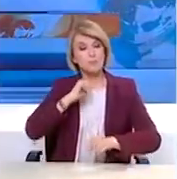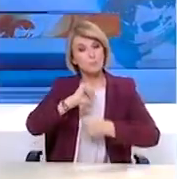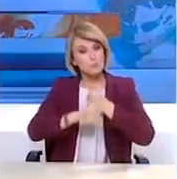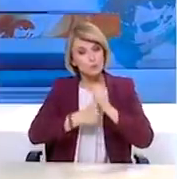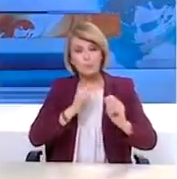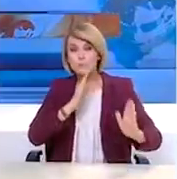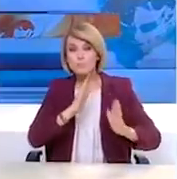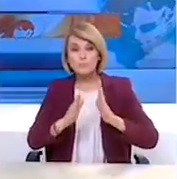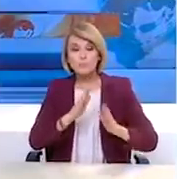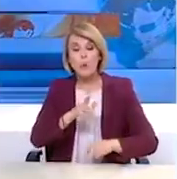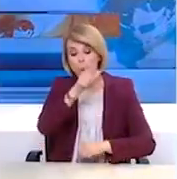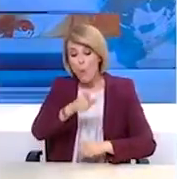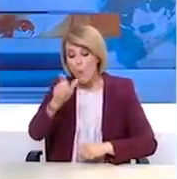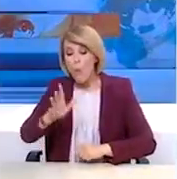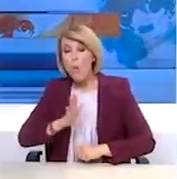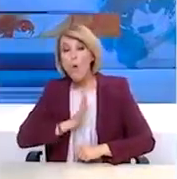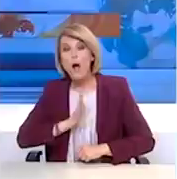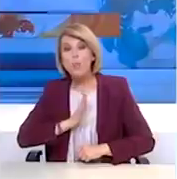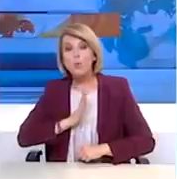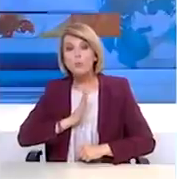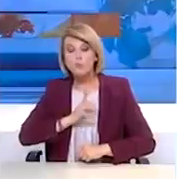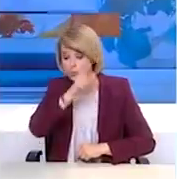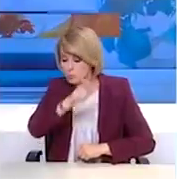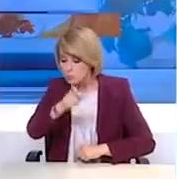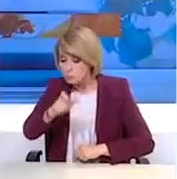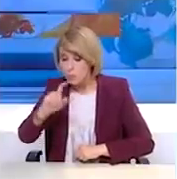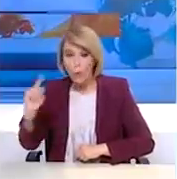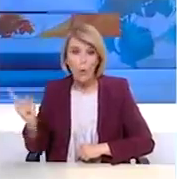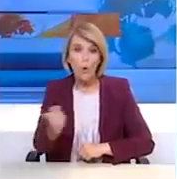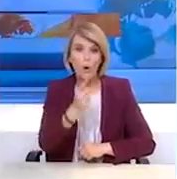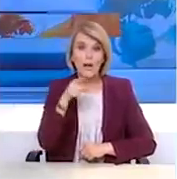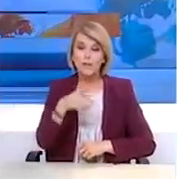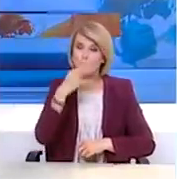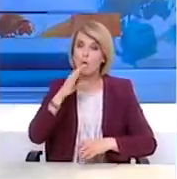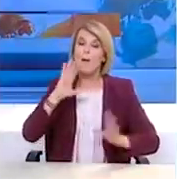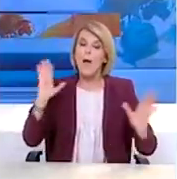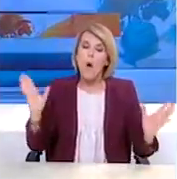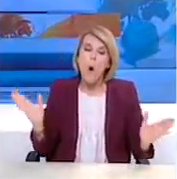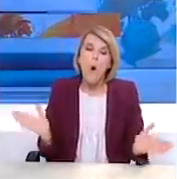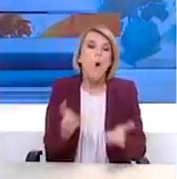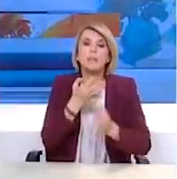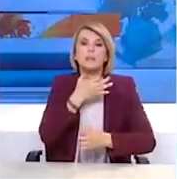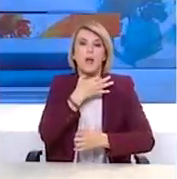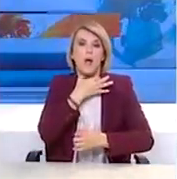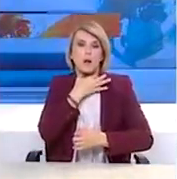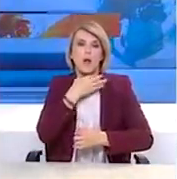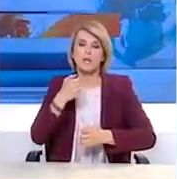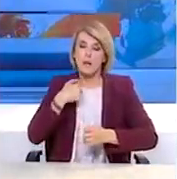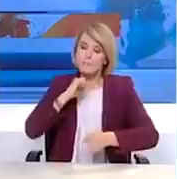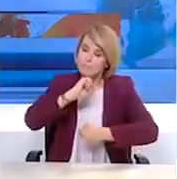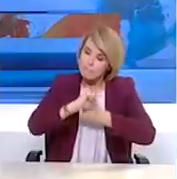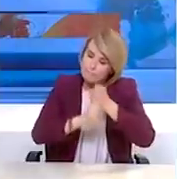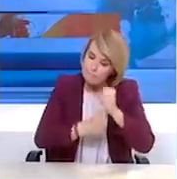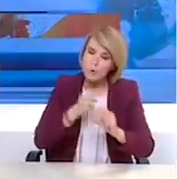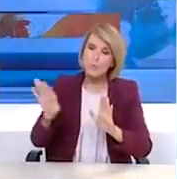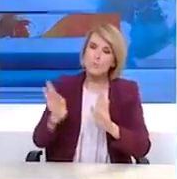ο συνάνθρωπός μας, ο κάθε πολίτης αυτής της χώρας και γι' αυτό το λόγο θα κάνουμε οτιδήποτε χρειάζεται προκειμένου να προστατέψουμε